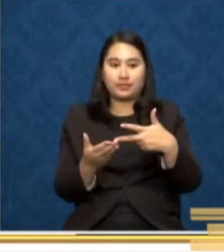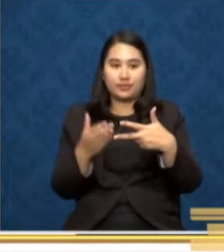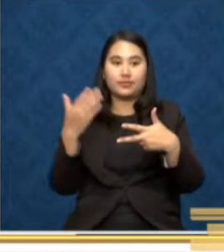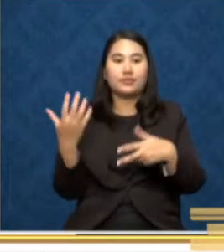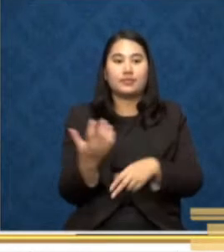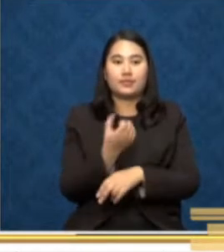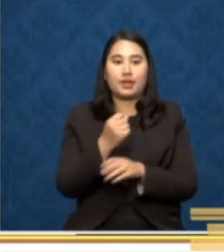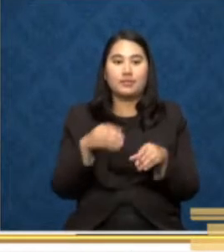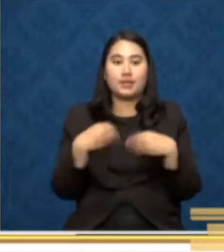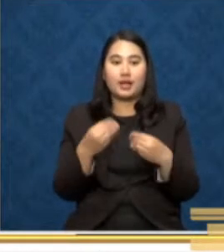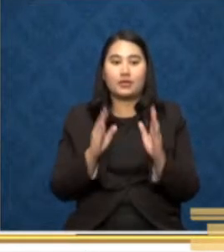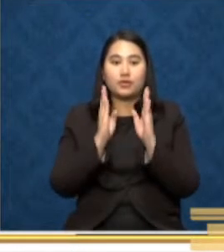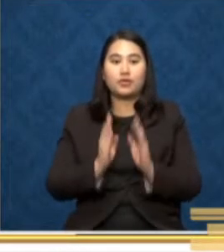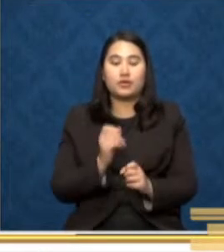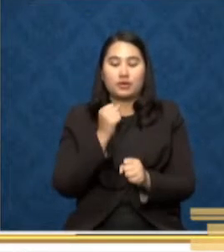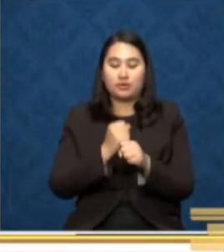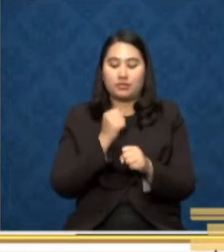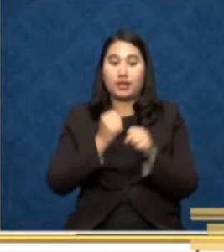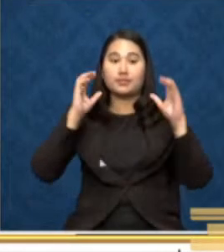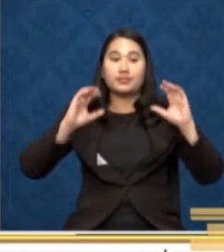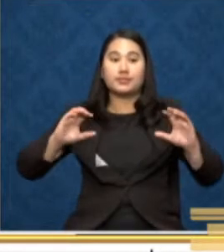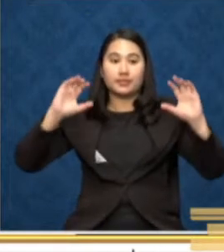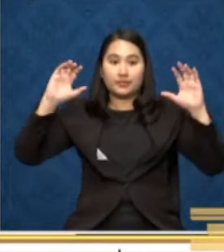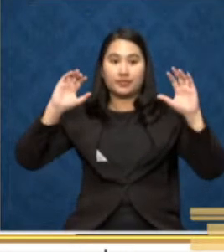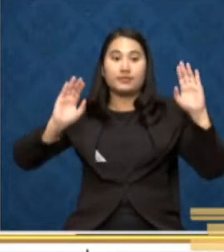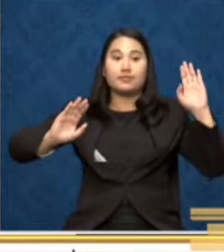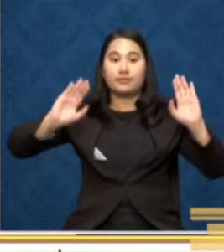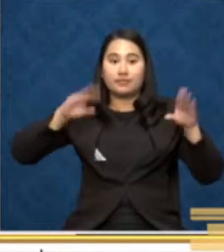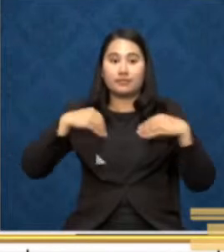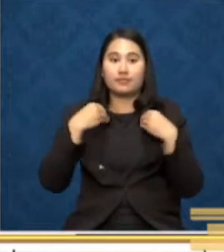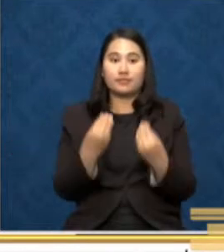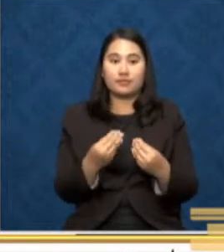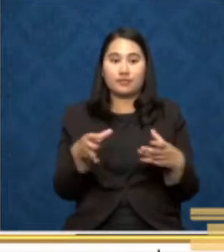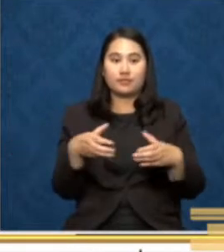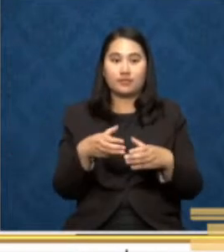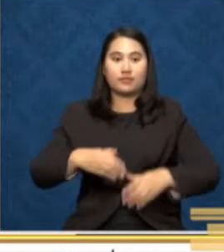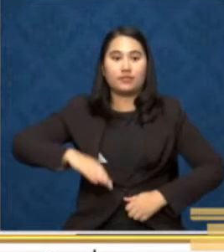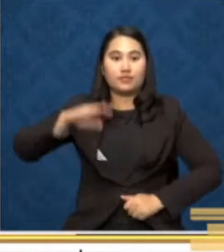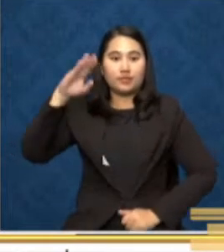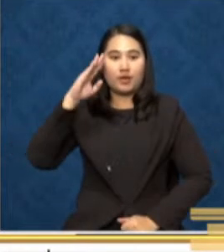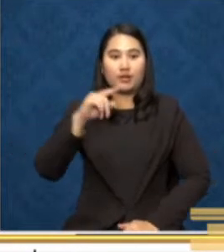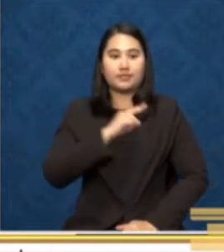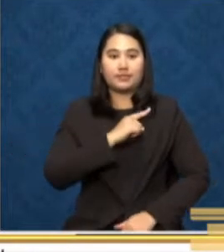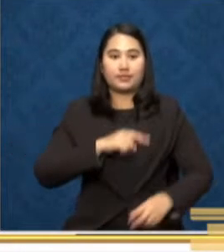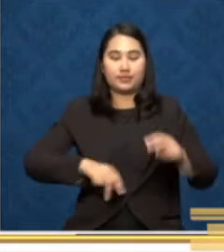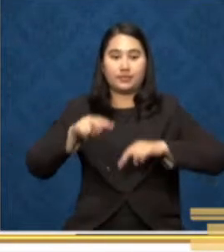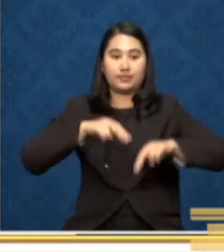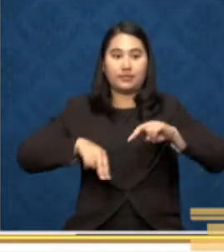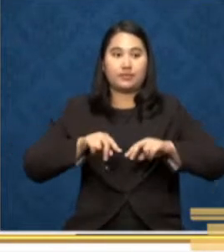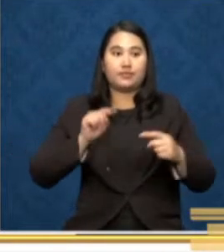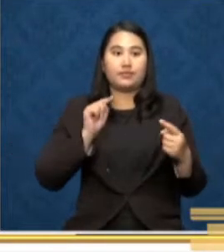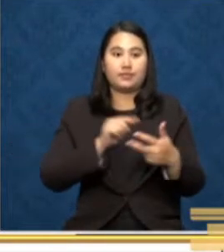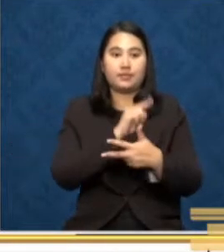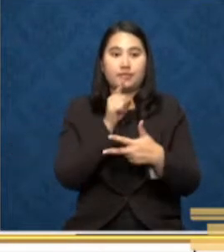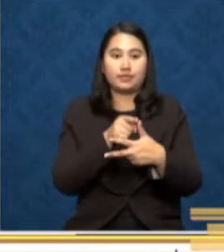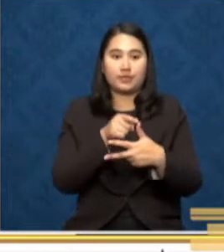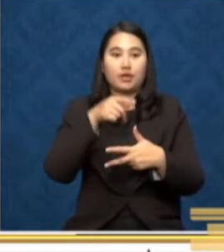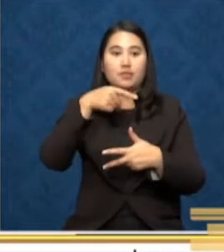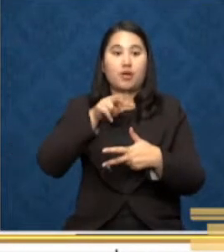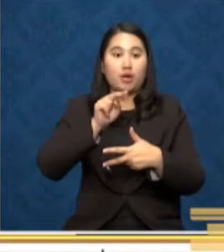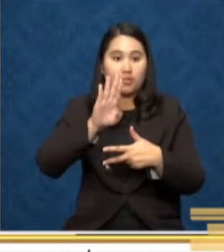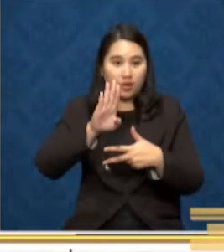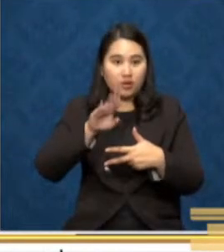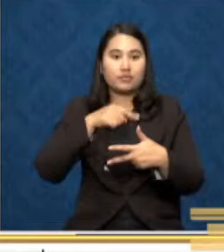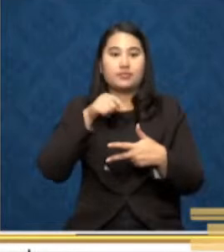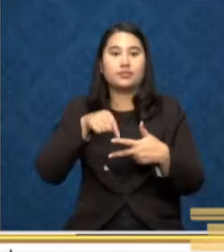าจให้กับเจ้าหน้าที่รัฐและอำนาจอธิปไตยให้กับกองทัพในการควบคุมพื้นที่ค่ะ1พ.ร.บ.กฎอัยการศึกและพ.ร.ก.ฉุกเ